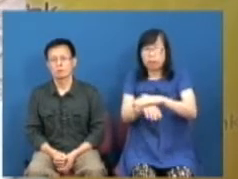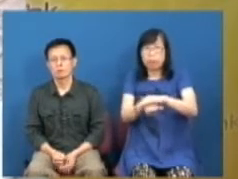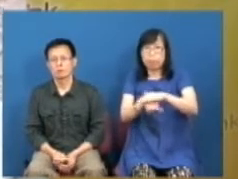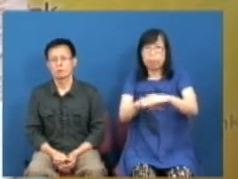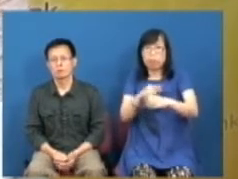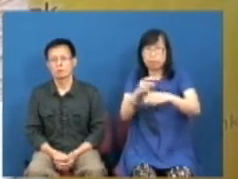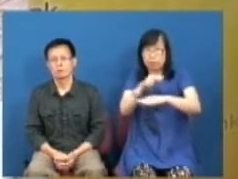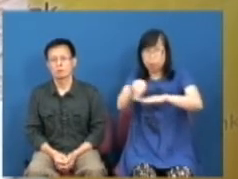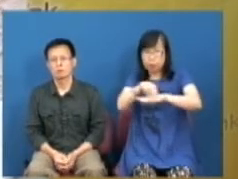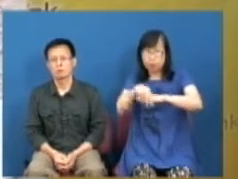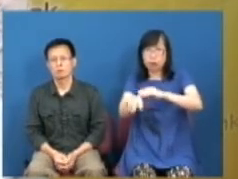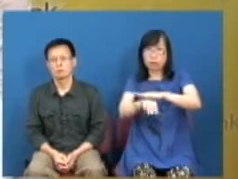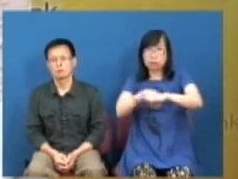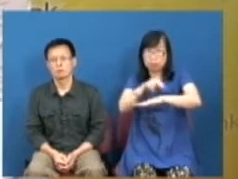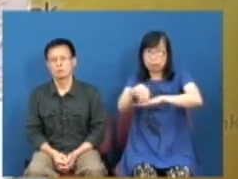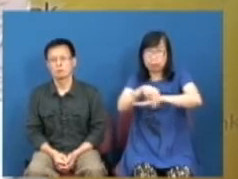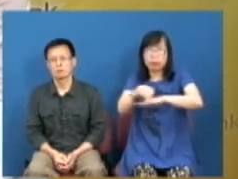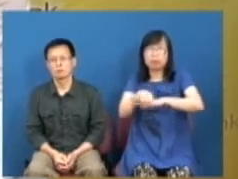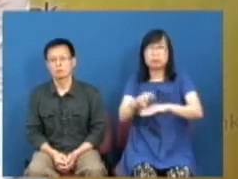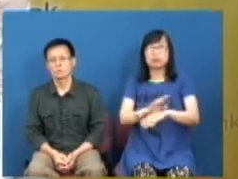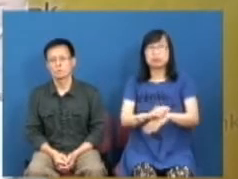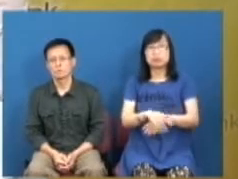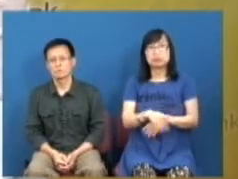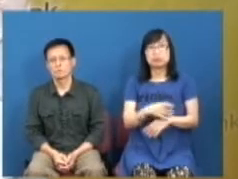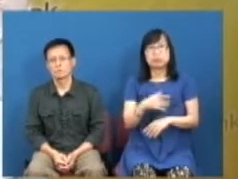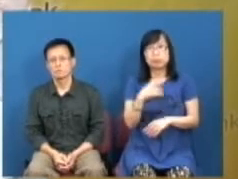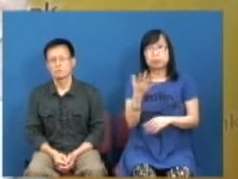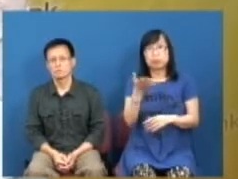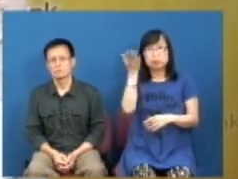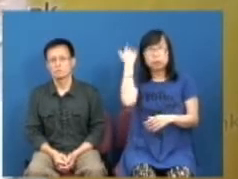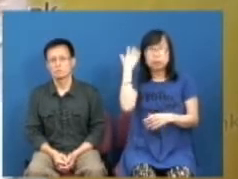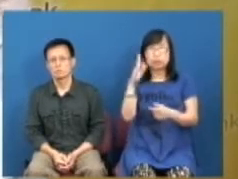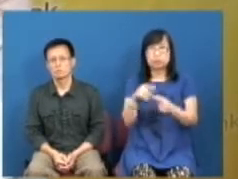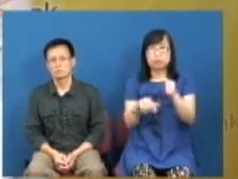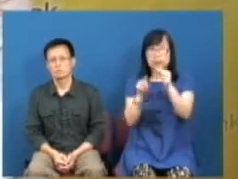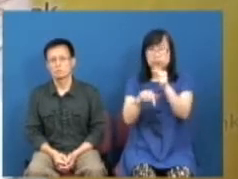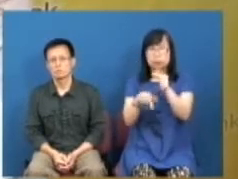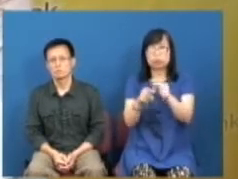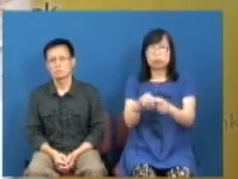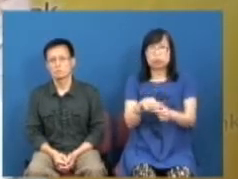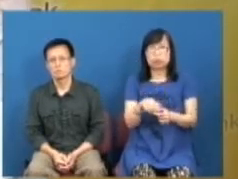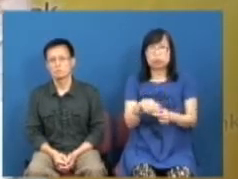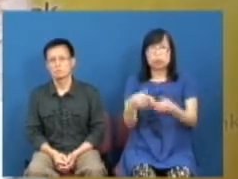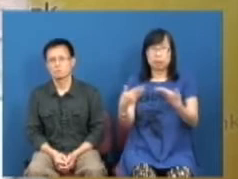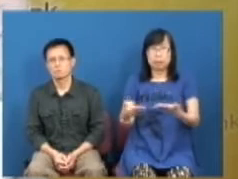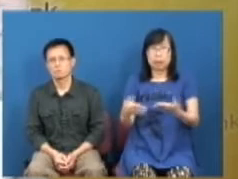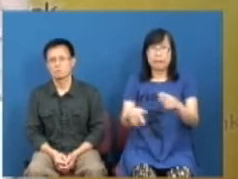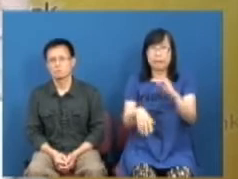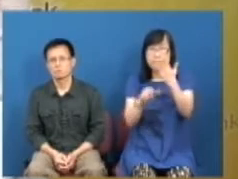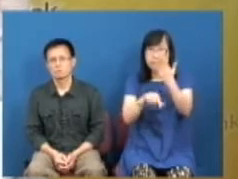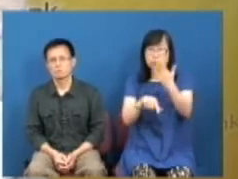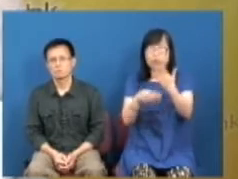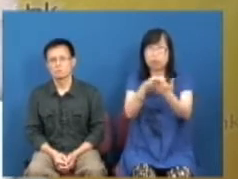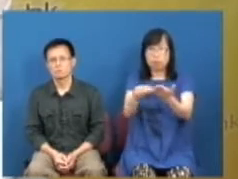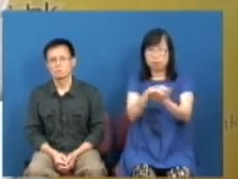規劃、亂規劃，因為點解咧？冇理由舊年十月嘅嘢咧，你唔喺今年五月咧，你攞翻同一份圖出